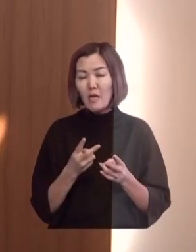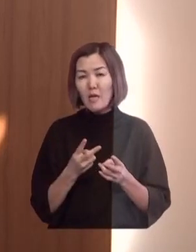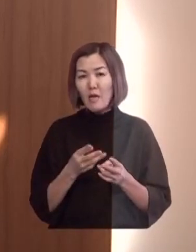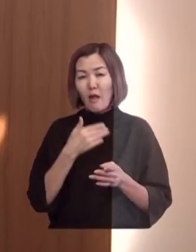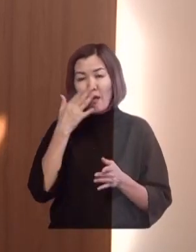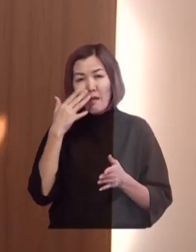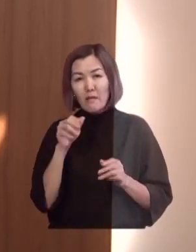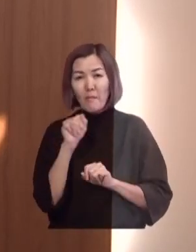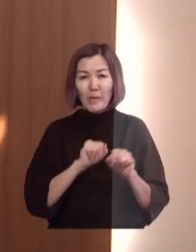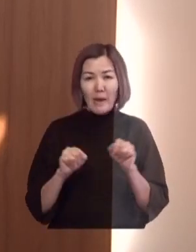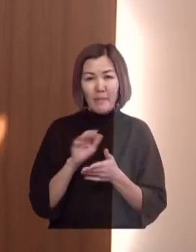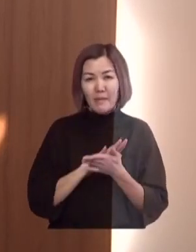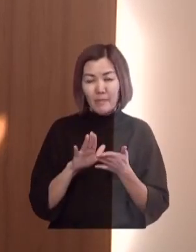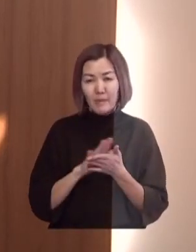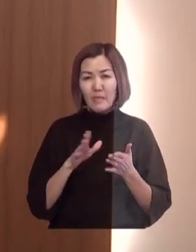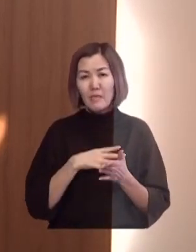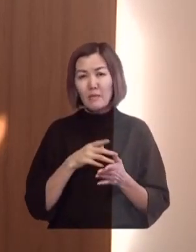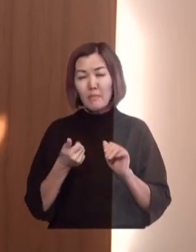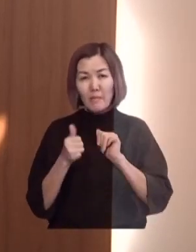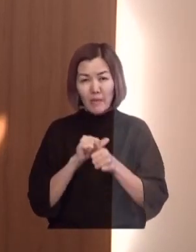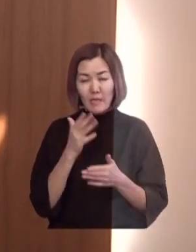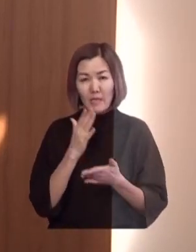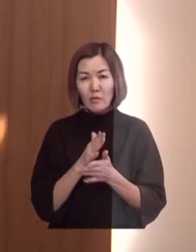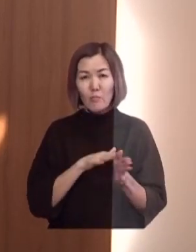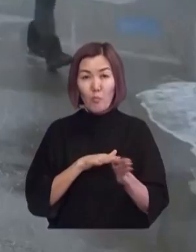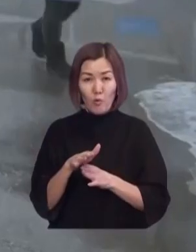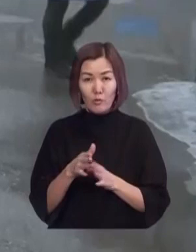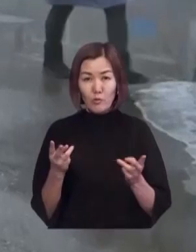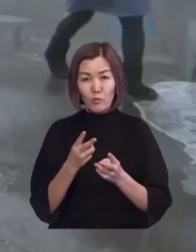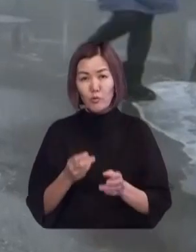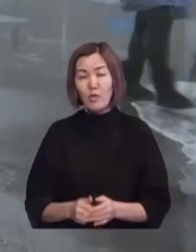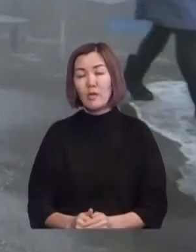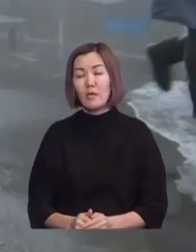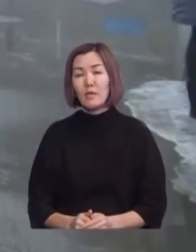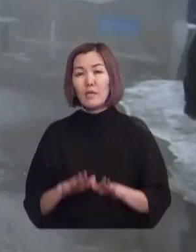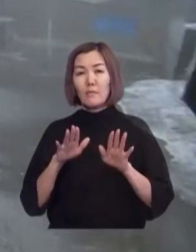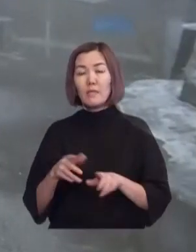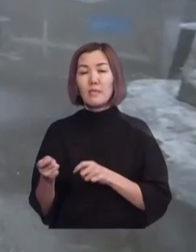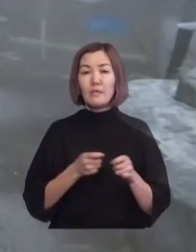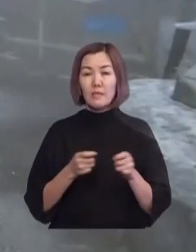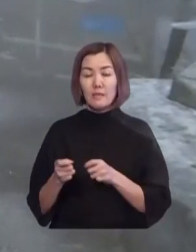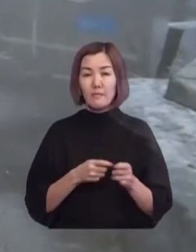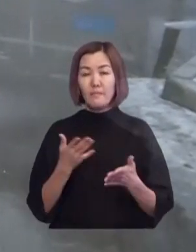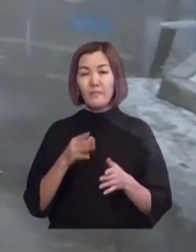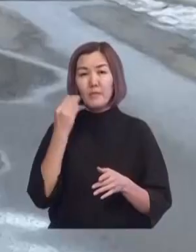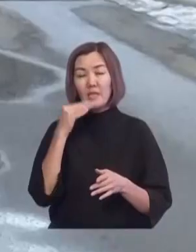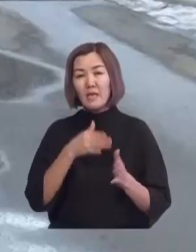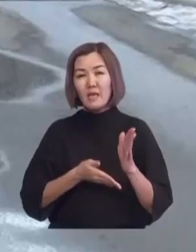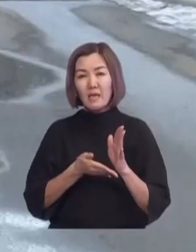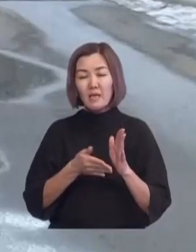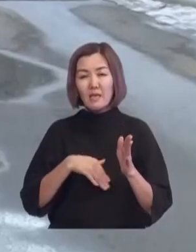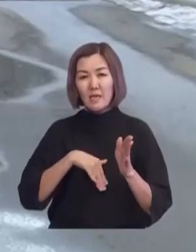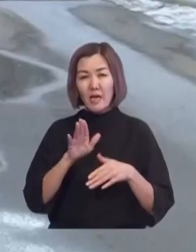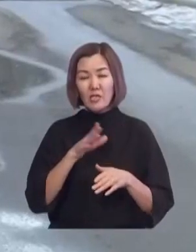прочистить батареи, поменять стояки полностью. В местном акимате утверждают, что из-за некачественного исполнения